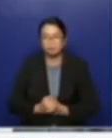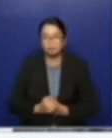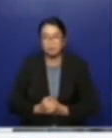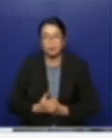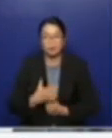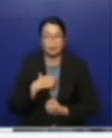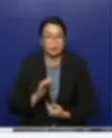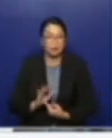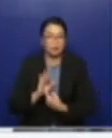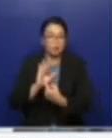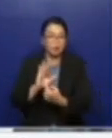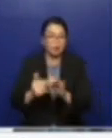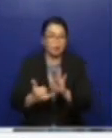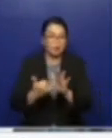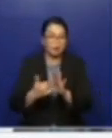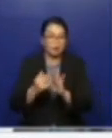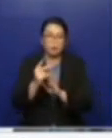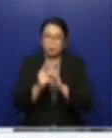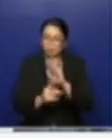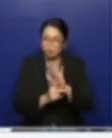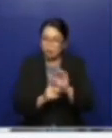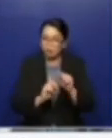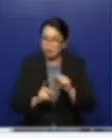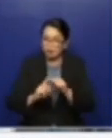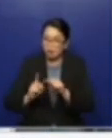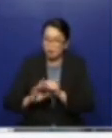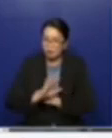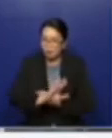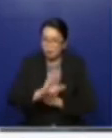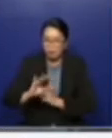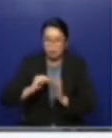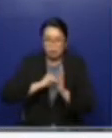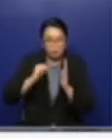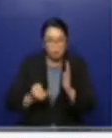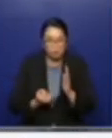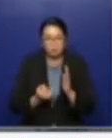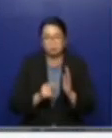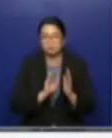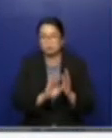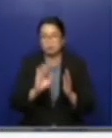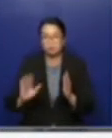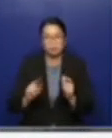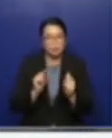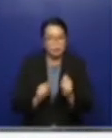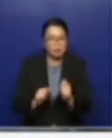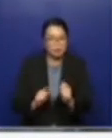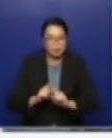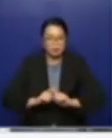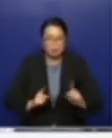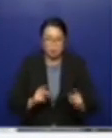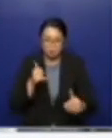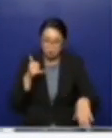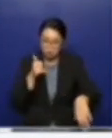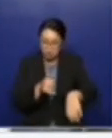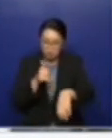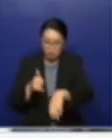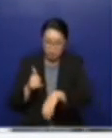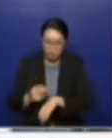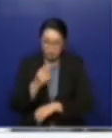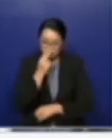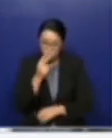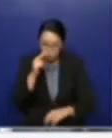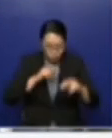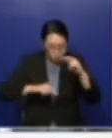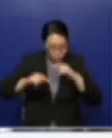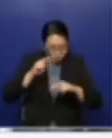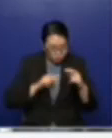ายๆว่ากฎหมายบางพื้นที่บางจังหวัดไอ้บางอำเภอผมไปตรวจสอบดูแล้วไปประเจิญสืบปรากฏว่า